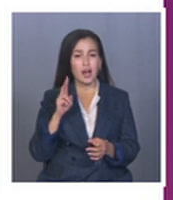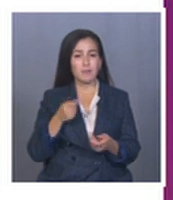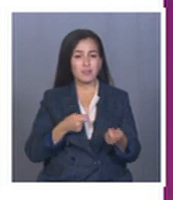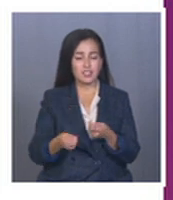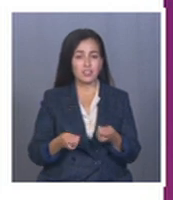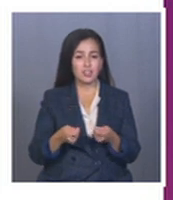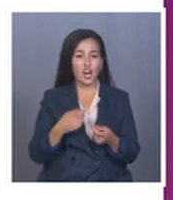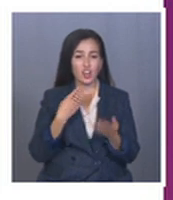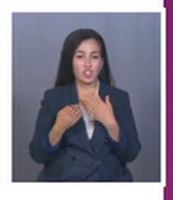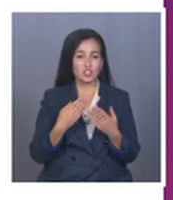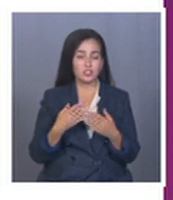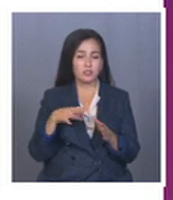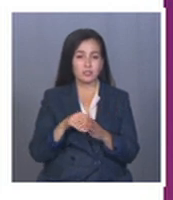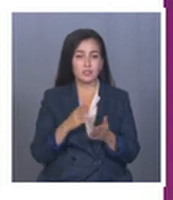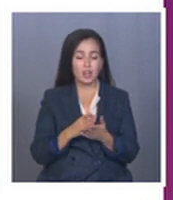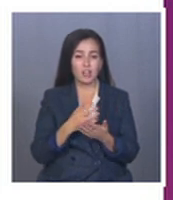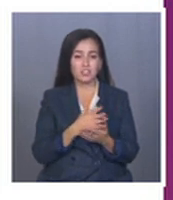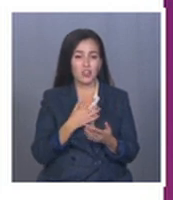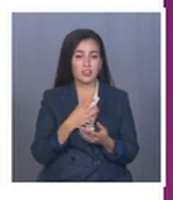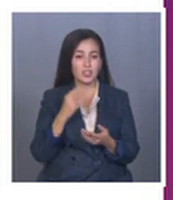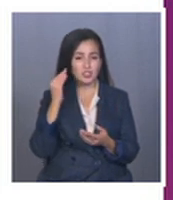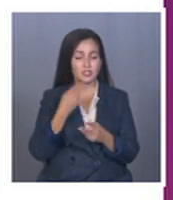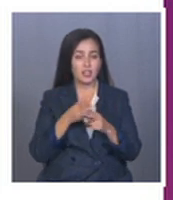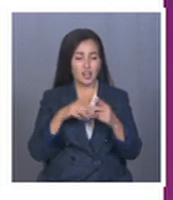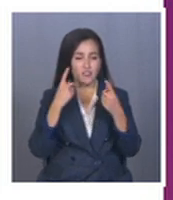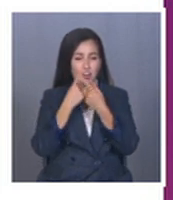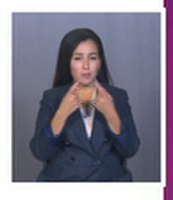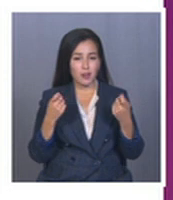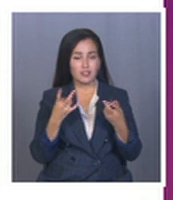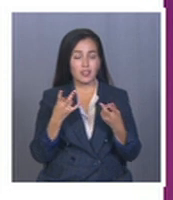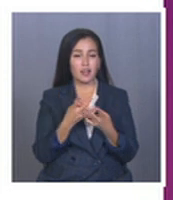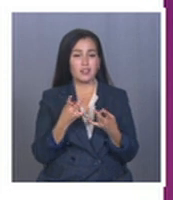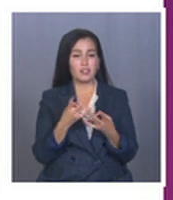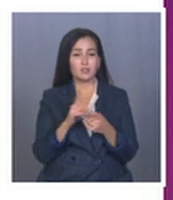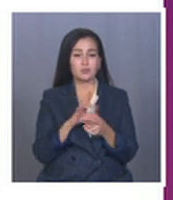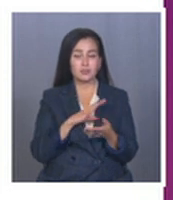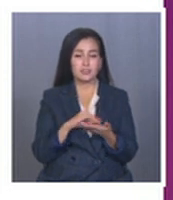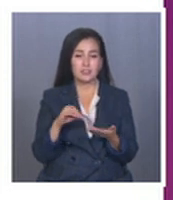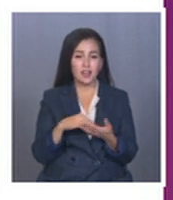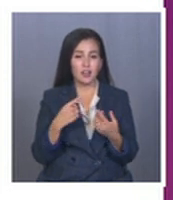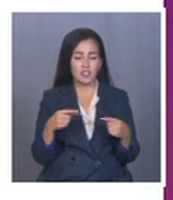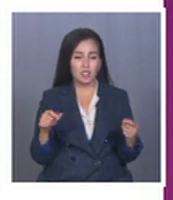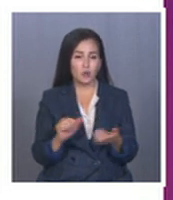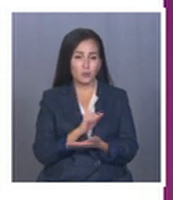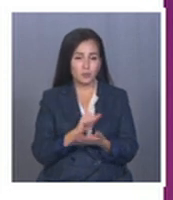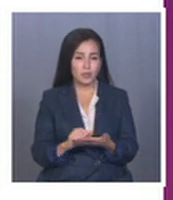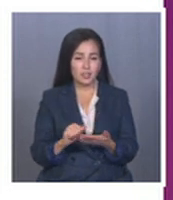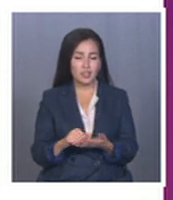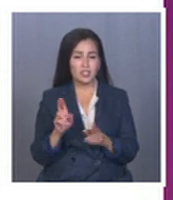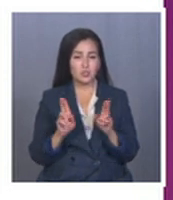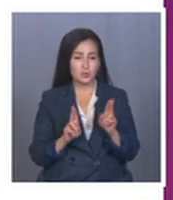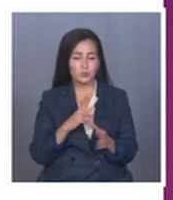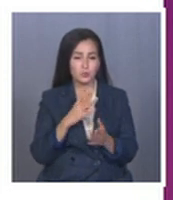основное назначение – это информация, сообщение. Он употребляется при написании различных документов, инструкций,